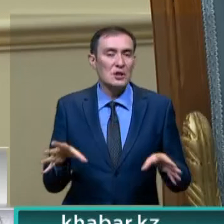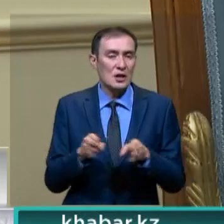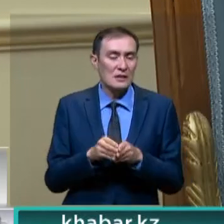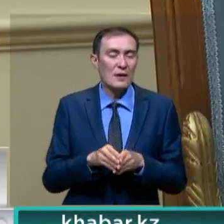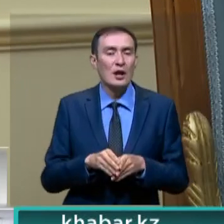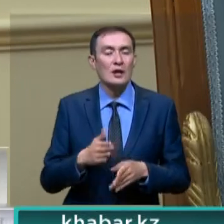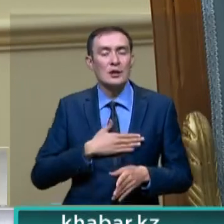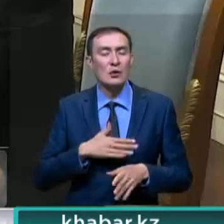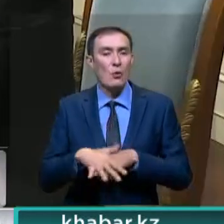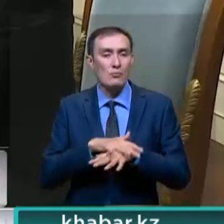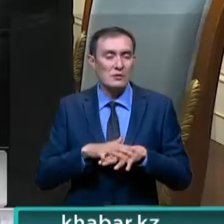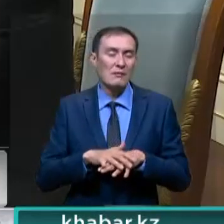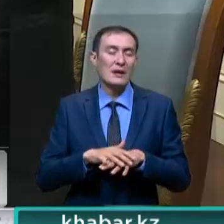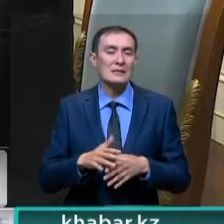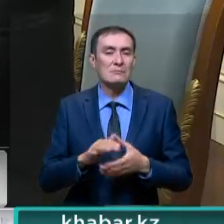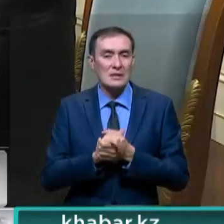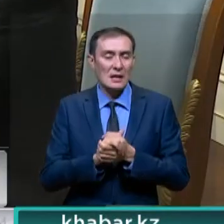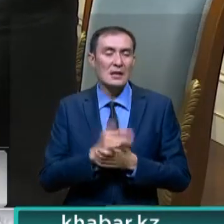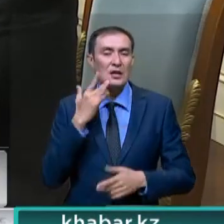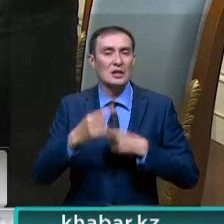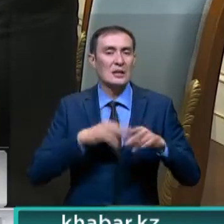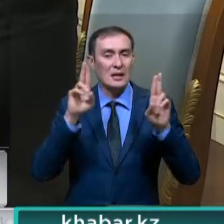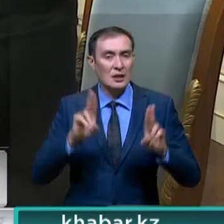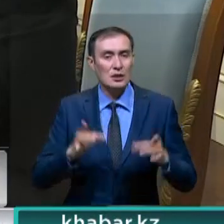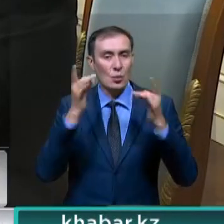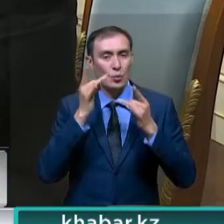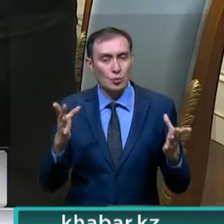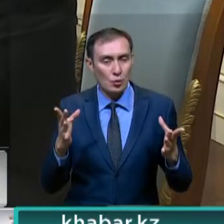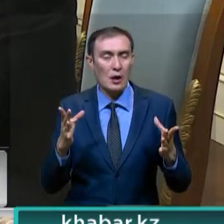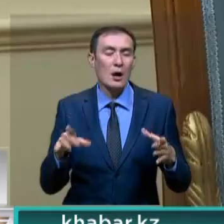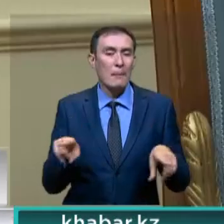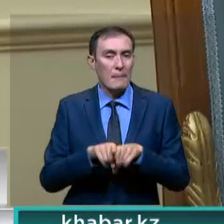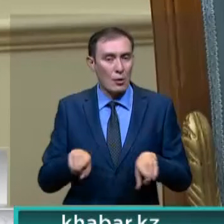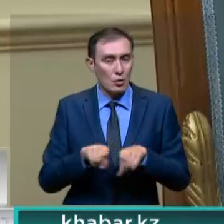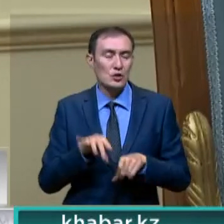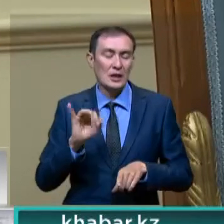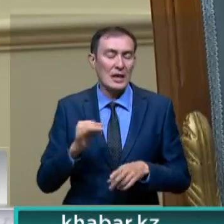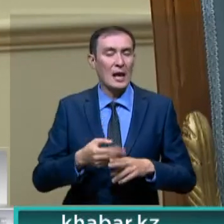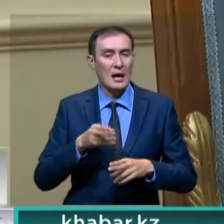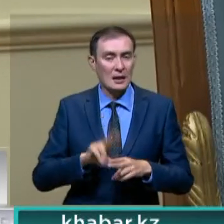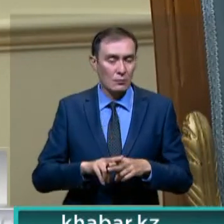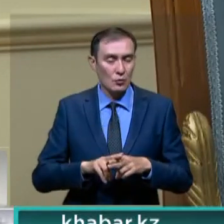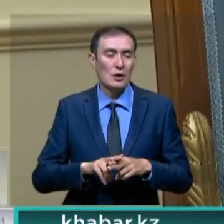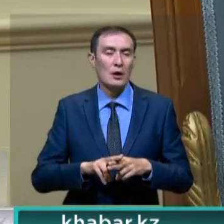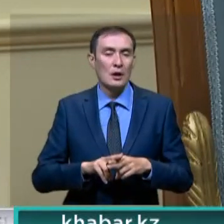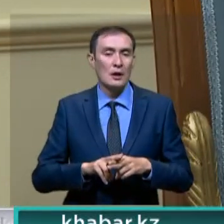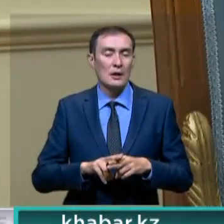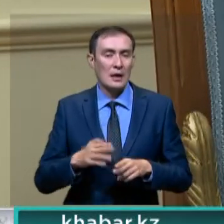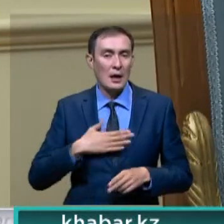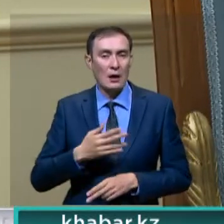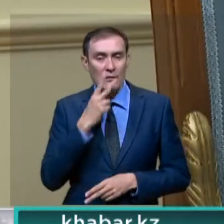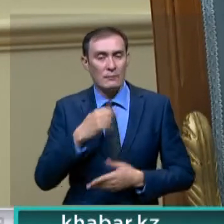сближает тюркский мир, нас сближает наши традиции, наша культура общая. И этому я увидала лишний